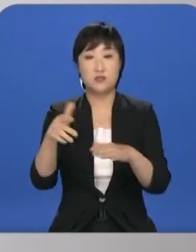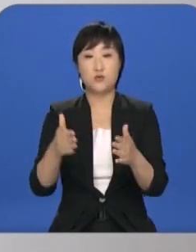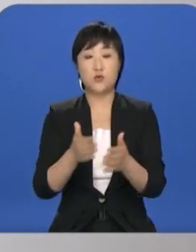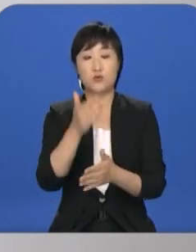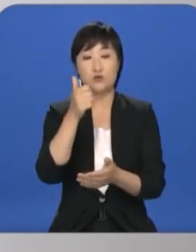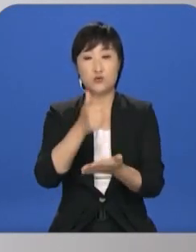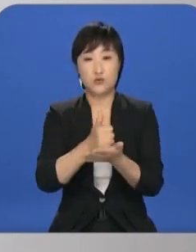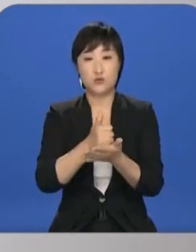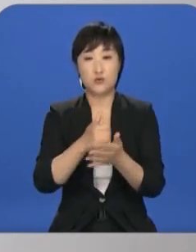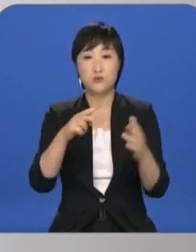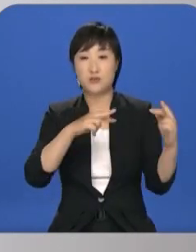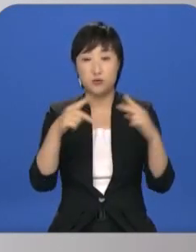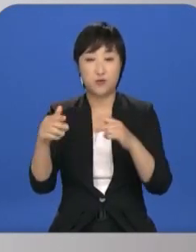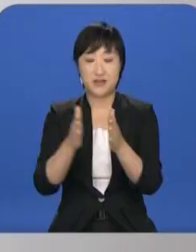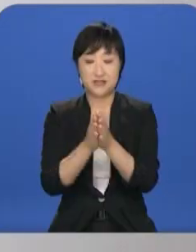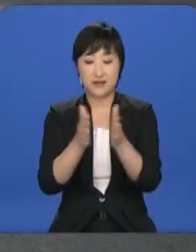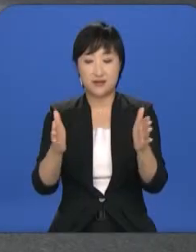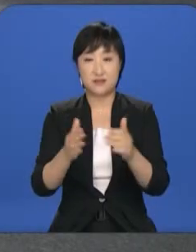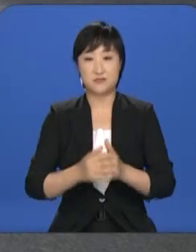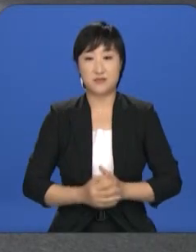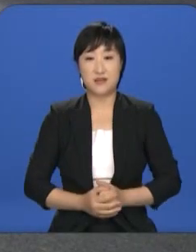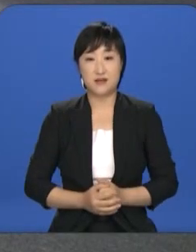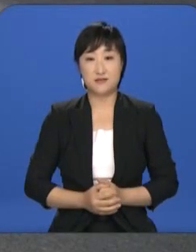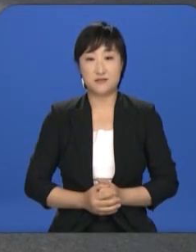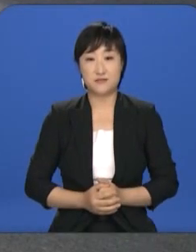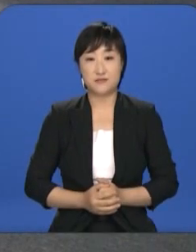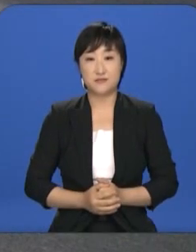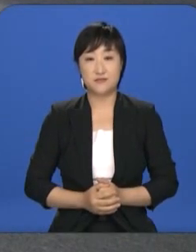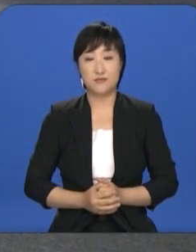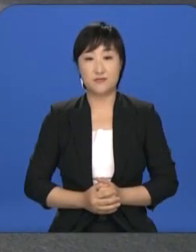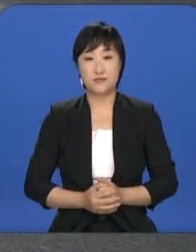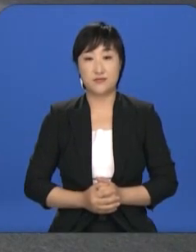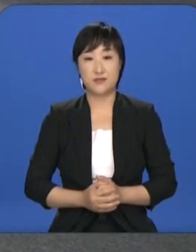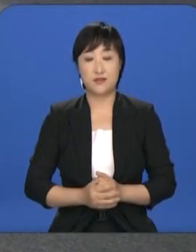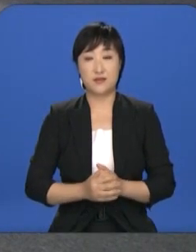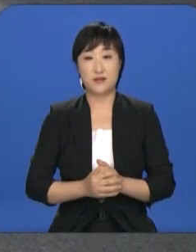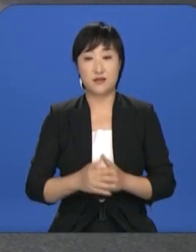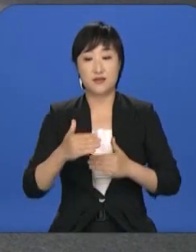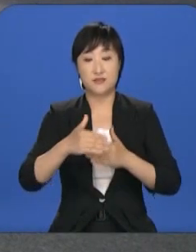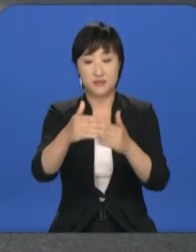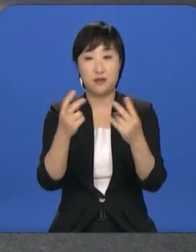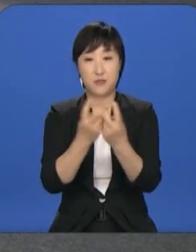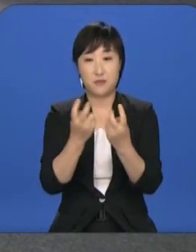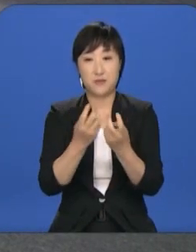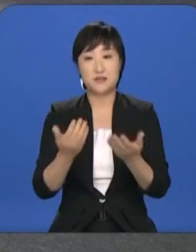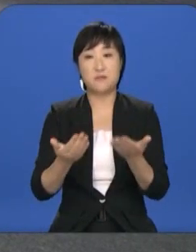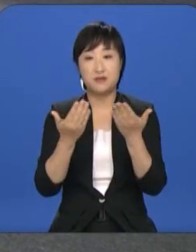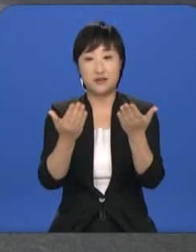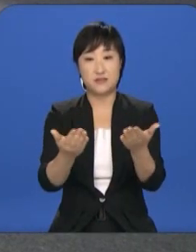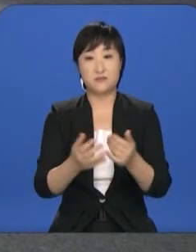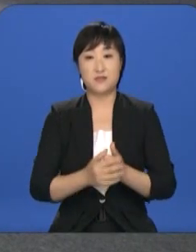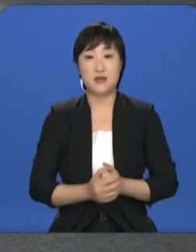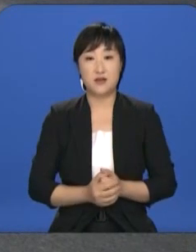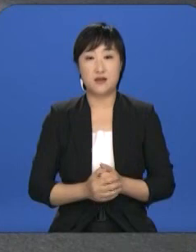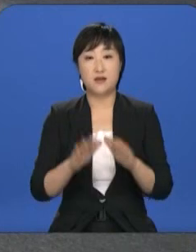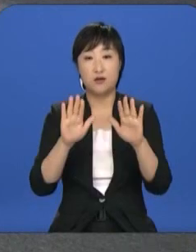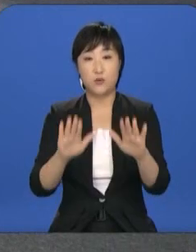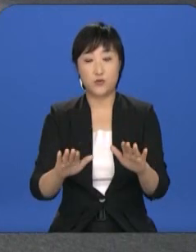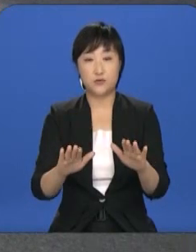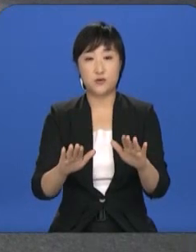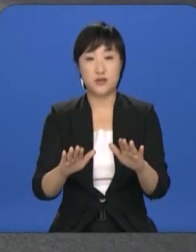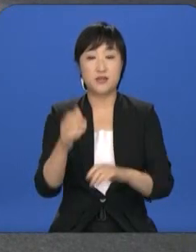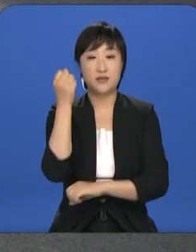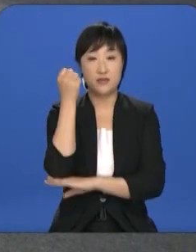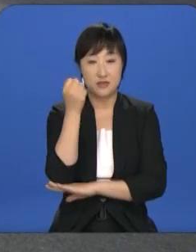진도군수 선거 후보자 토론회를 시작하겠습니다. 본격적인 토론에 앞서 진행 방법에 대해 설명해 드리겠습니다.